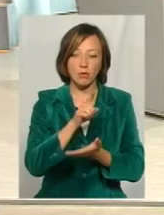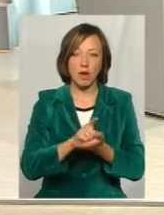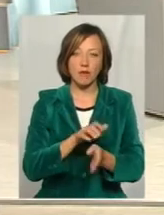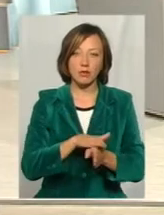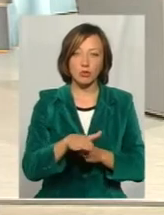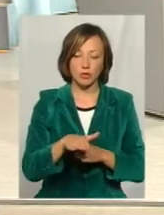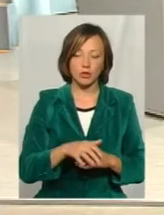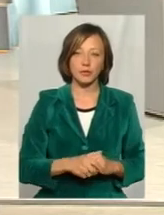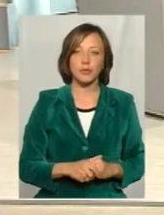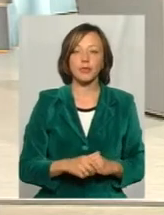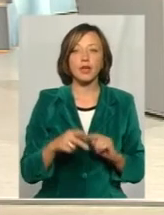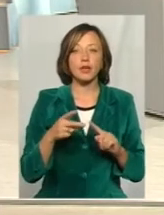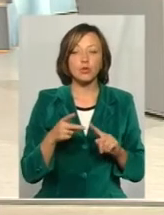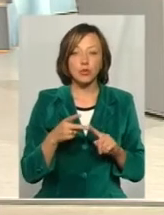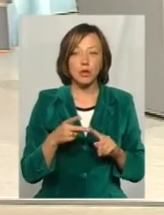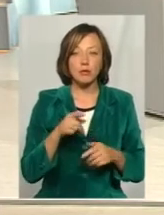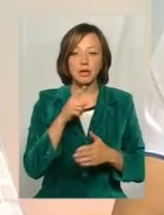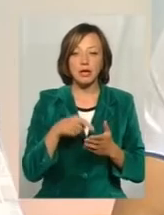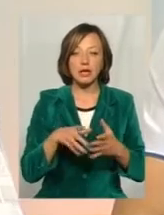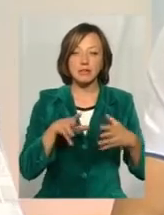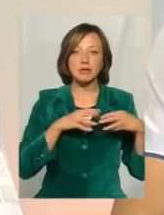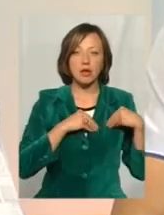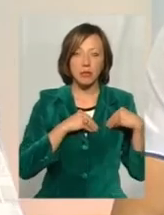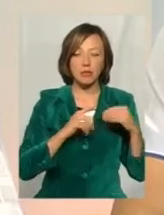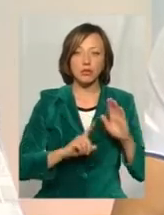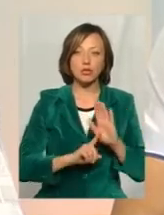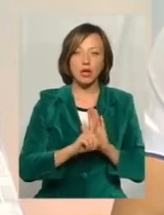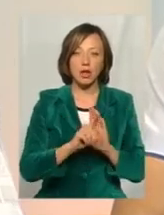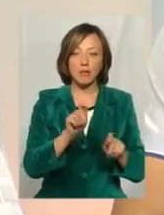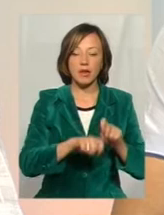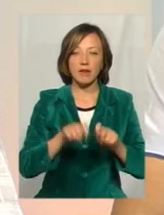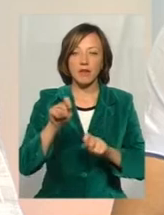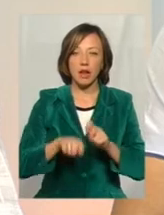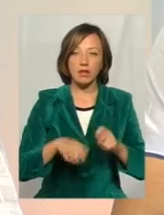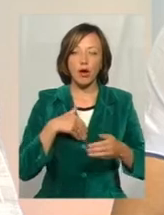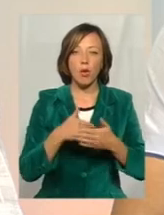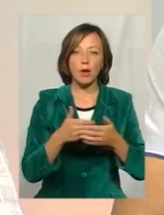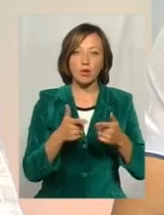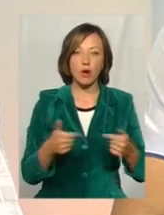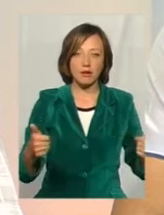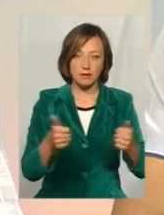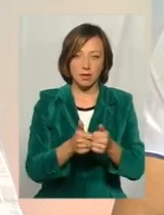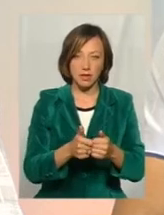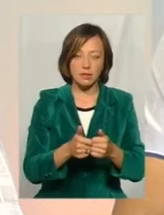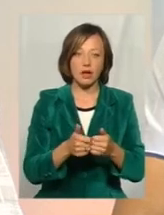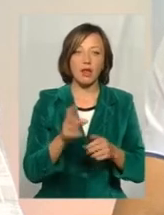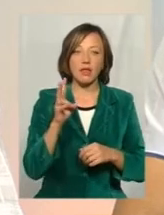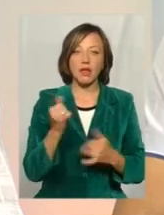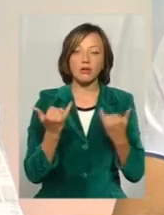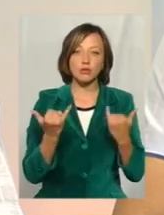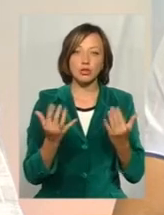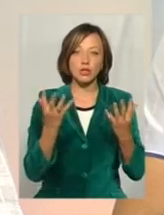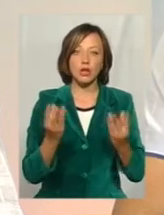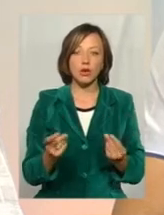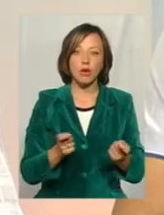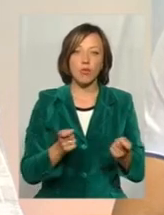Перше питання. Друге питання. З нами спільно пліч-о-пліч почали в рейди виходити громадські організації. Угу. Тобто на сьогоднішній день